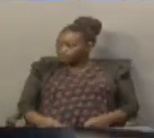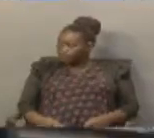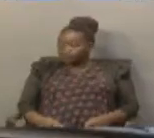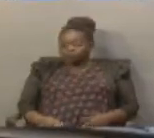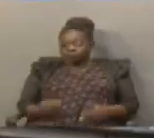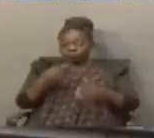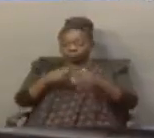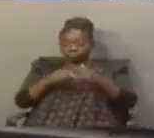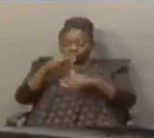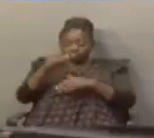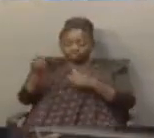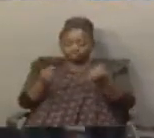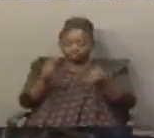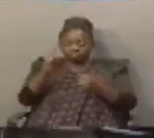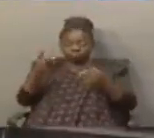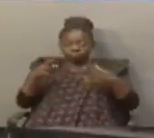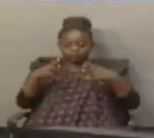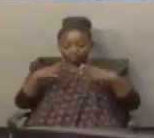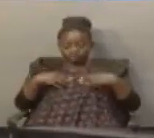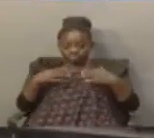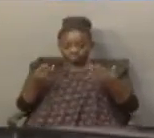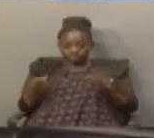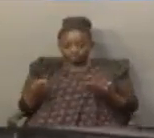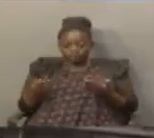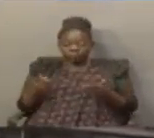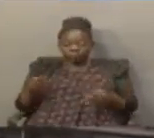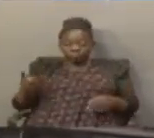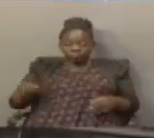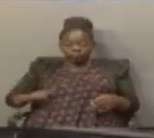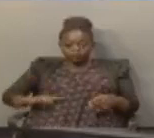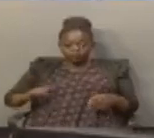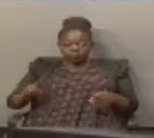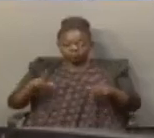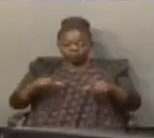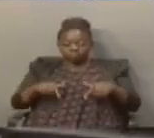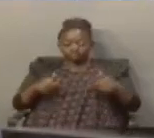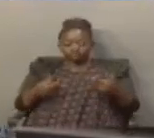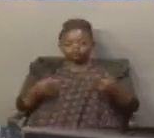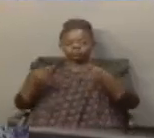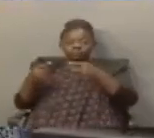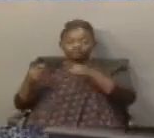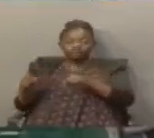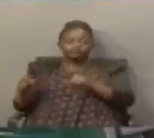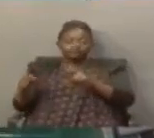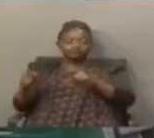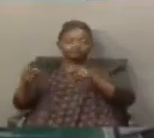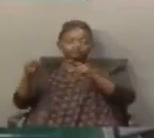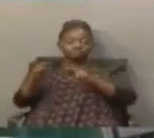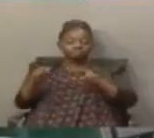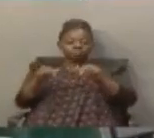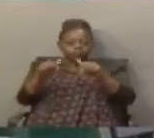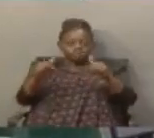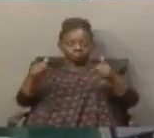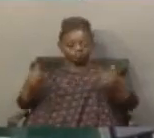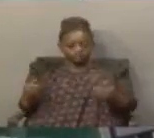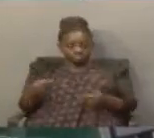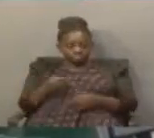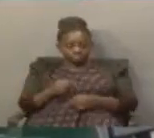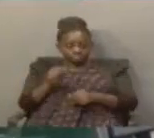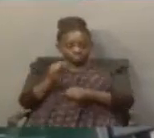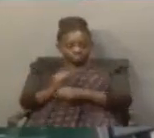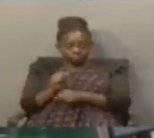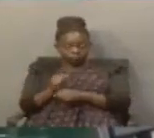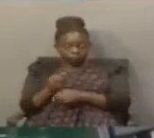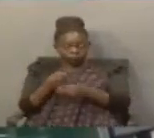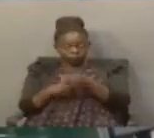Agambye nti oluvannyuma lw'emmotoka ezasoose okukkirizibwa okuyitawo mu mativu nti obulamu bwakuddamu okutambula obulungi. Anastasi Nsenga ng'akola